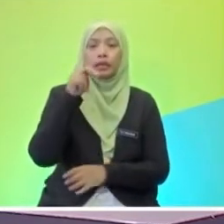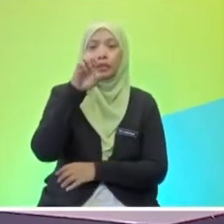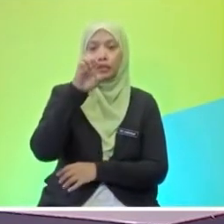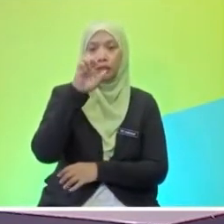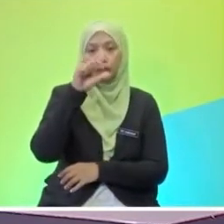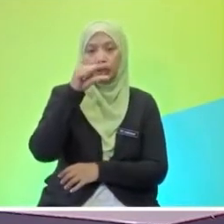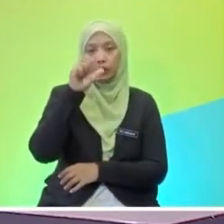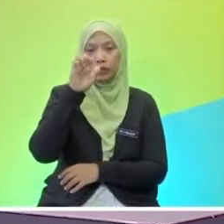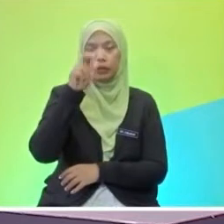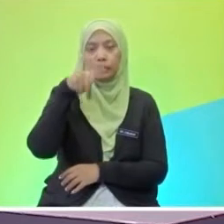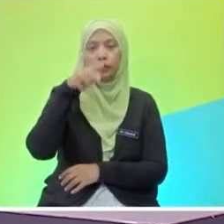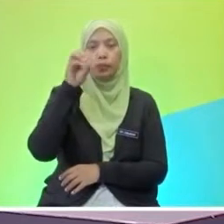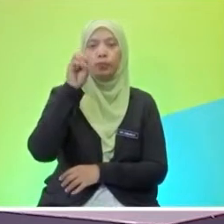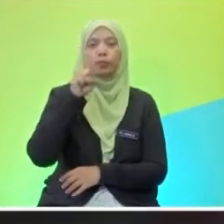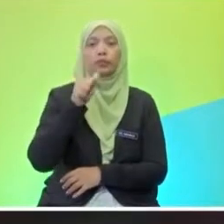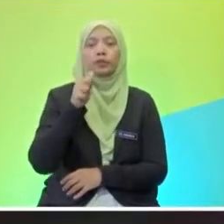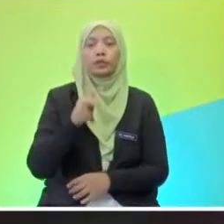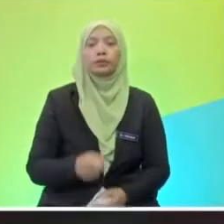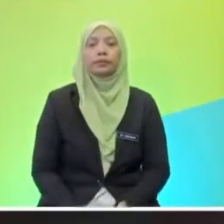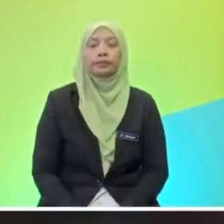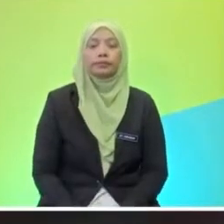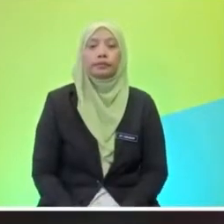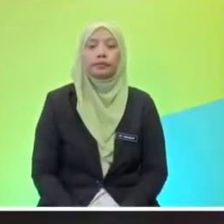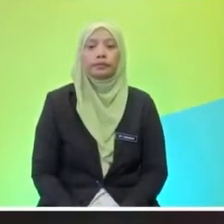kemahiran dalam asas kelestarian